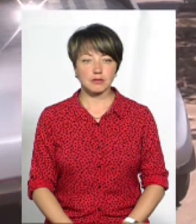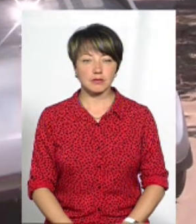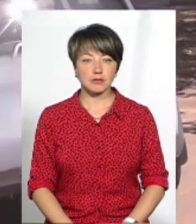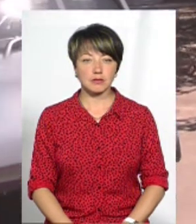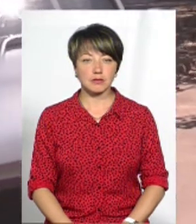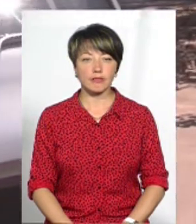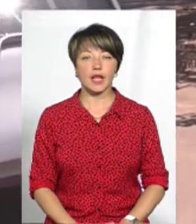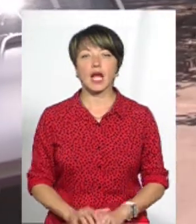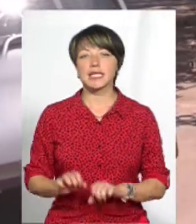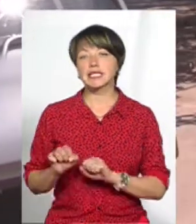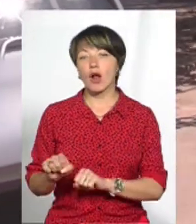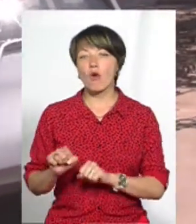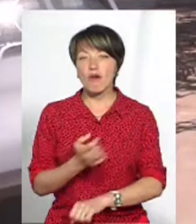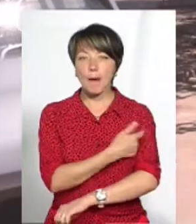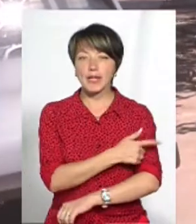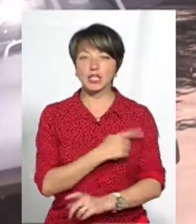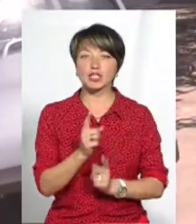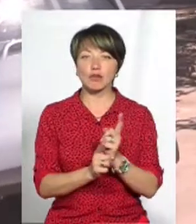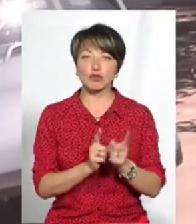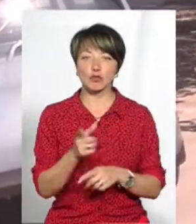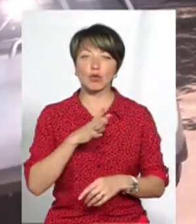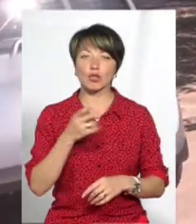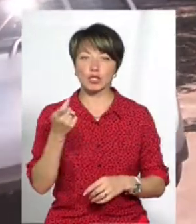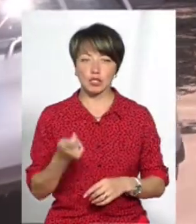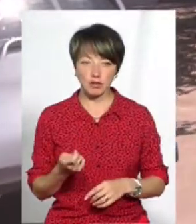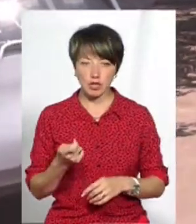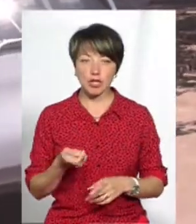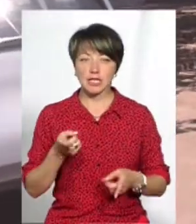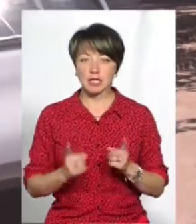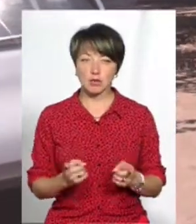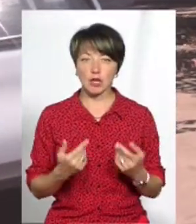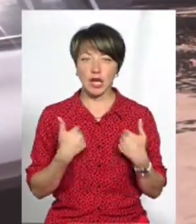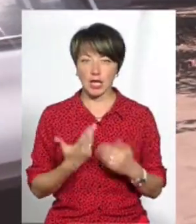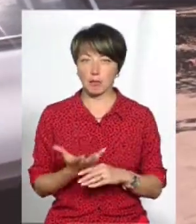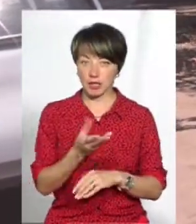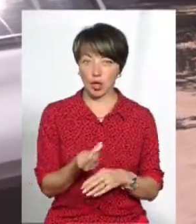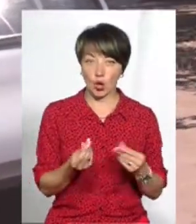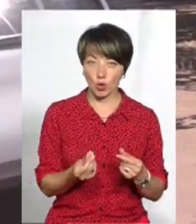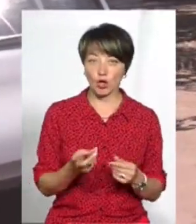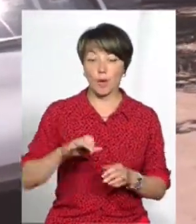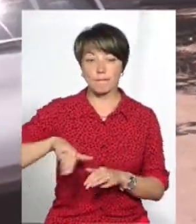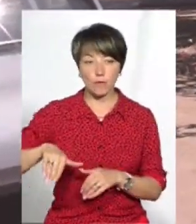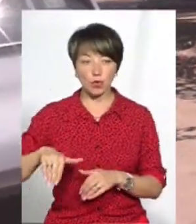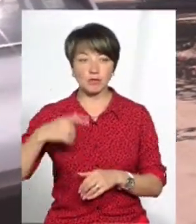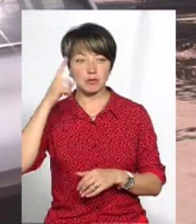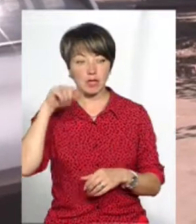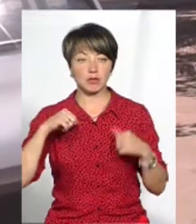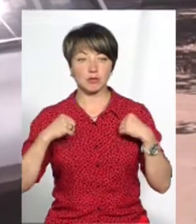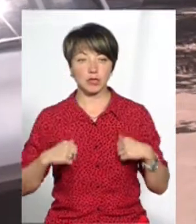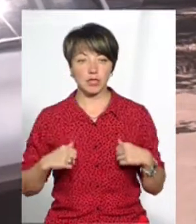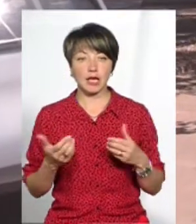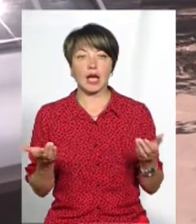Страхова медична реформа, щоб було трошки дешевше, вдосконалити так. Щоб дійсно, щоб я заплатила гроші, але вже потім хоч би